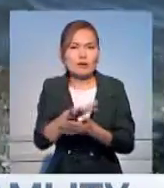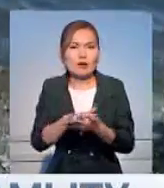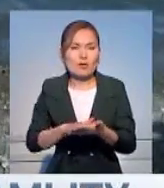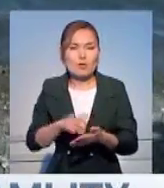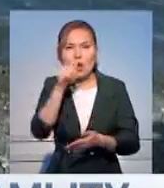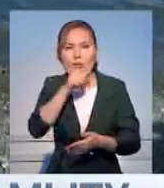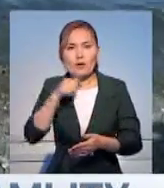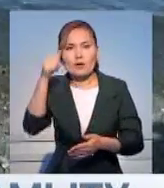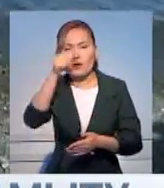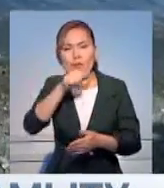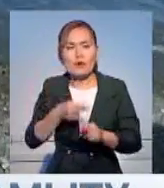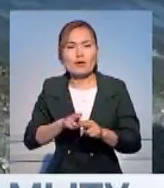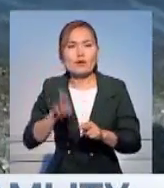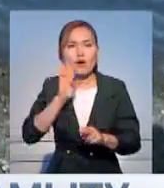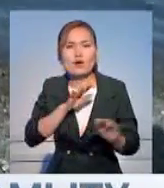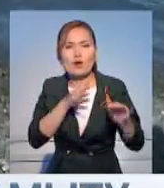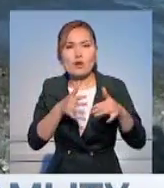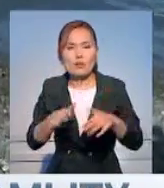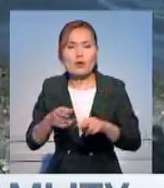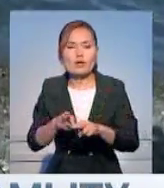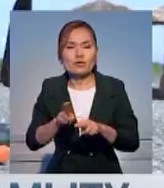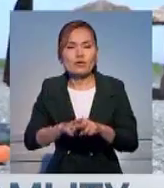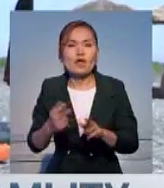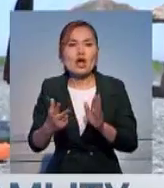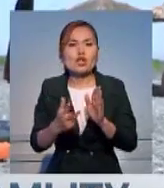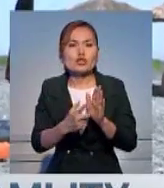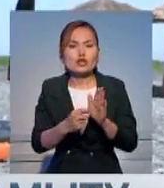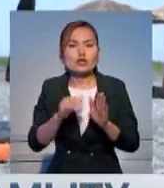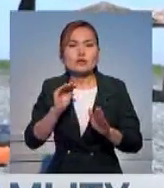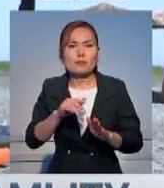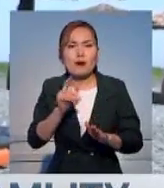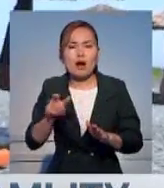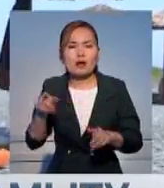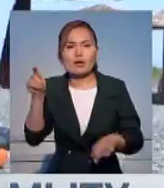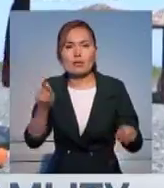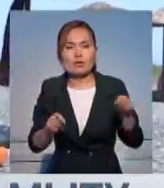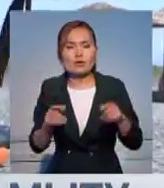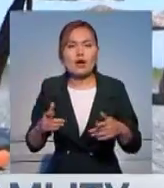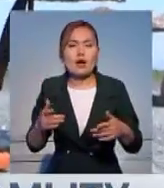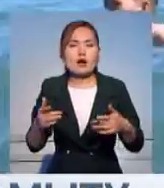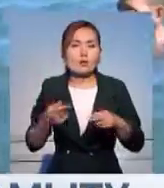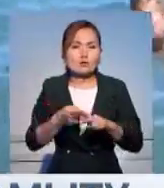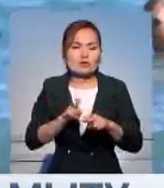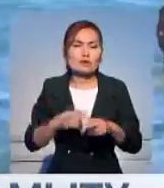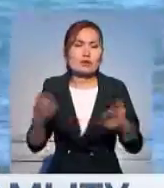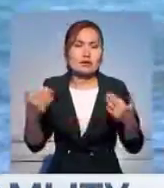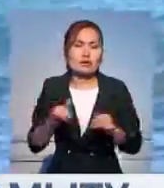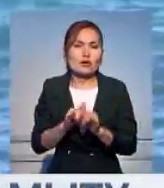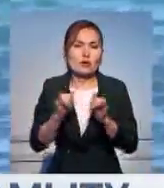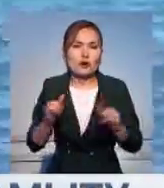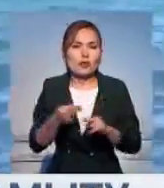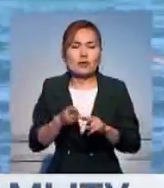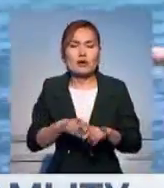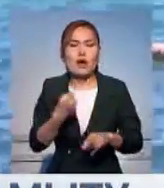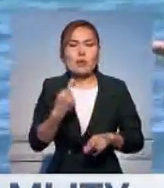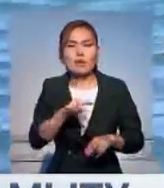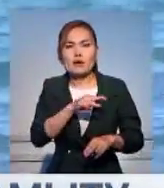жылы Алакөлдің Алматы облысына қарасты бөлігінде 800 мыңға жуық адам тынықса, биыл демалушылар қатары 1